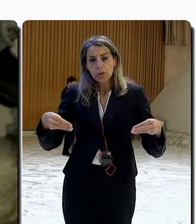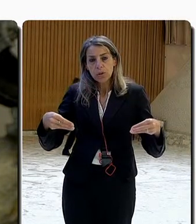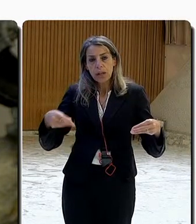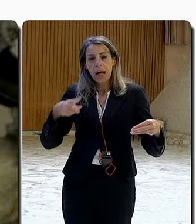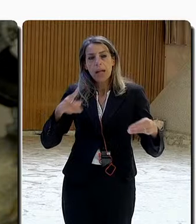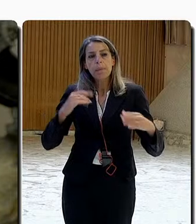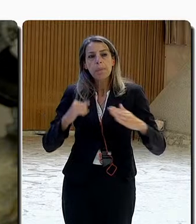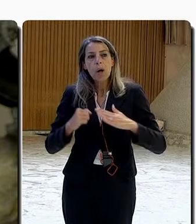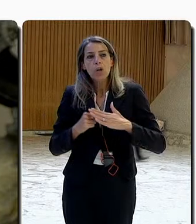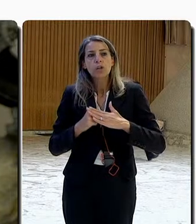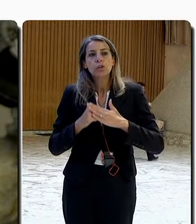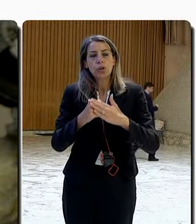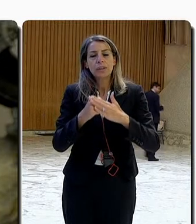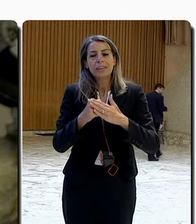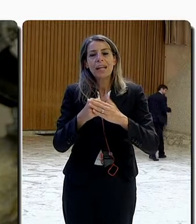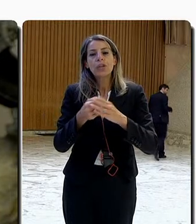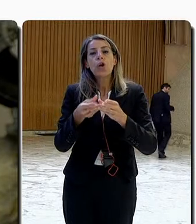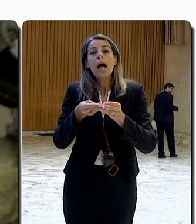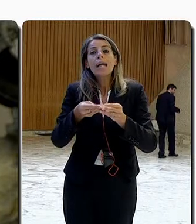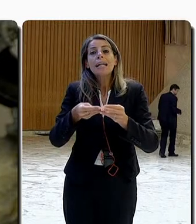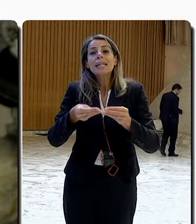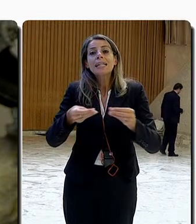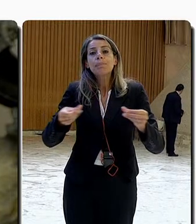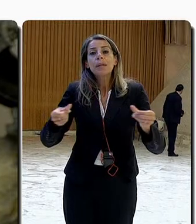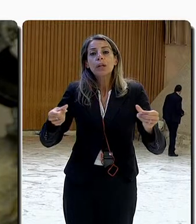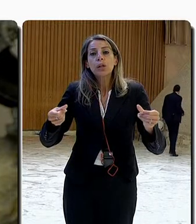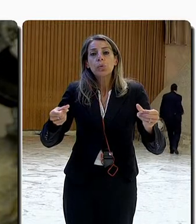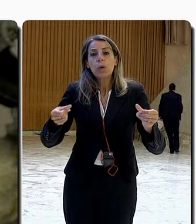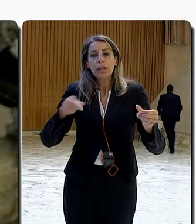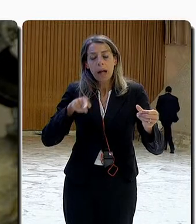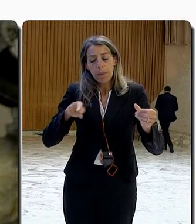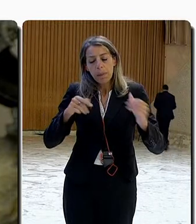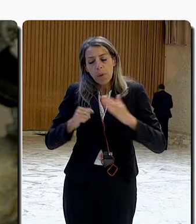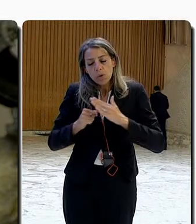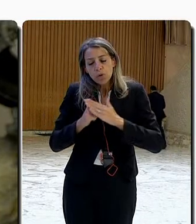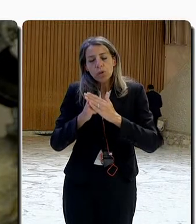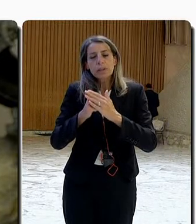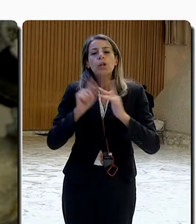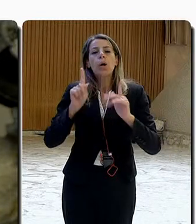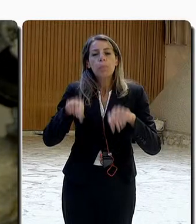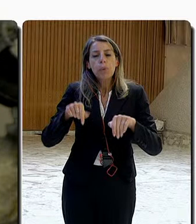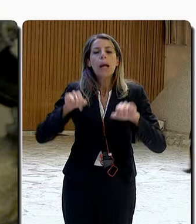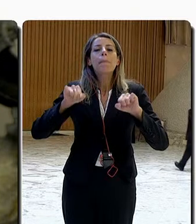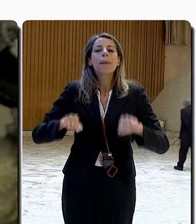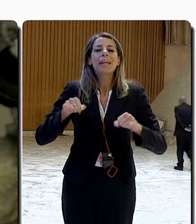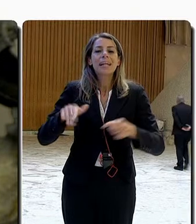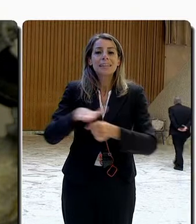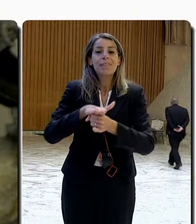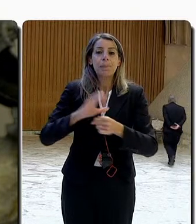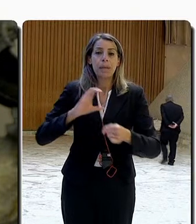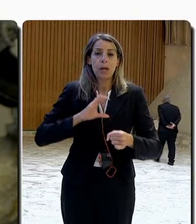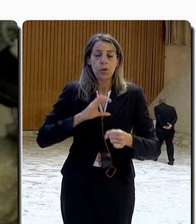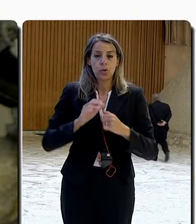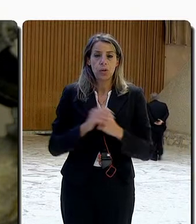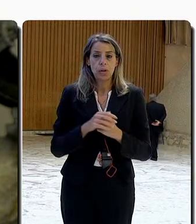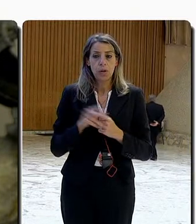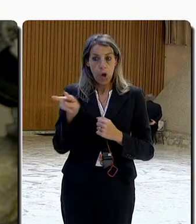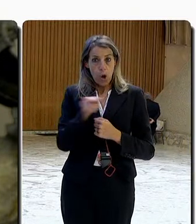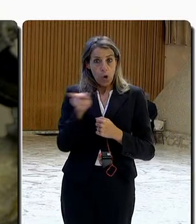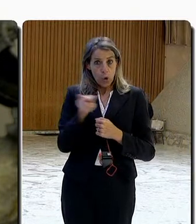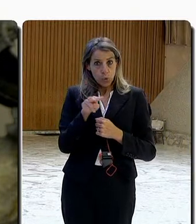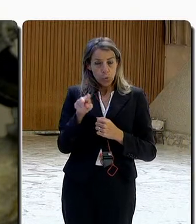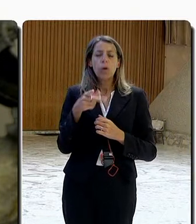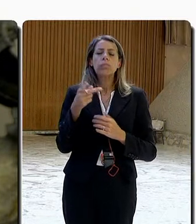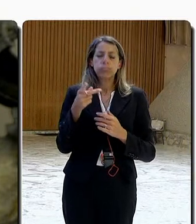a sostegno della spiritualità e del benessere della famiglia cattolica. Sono autori di